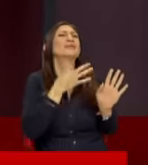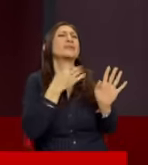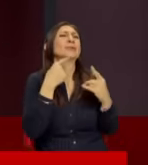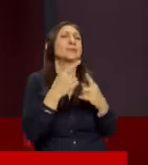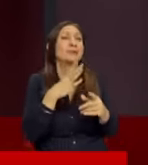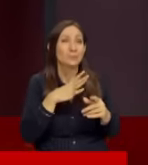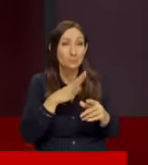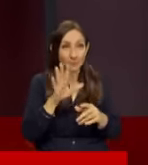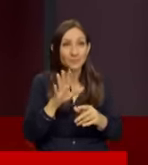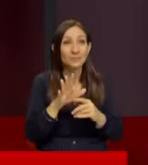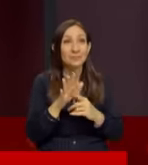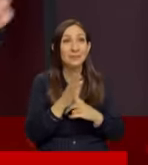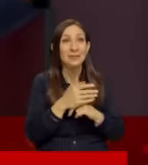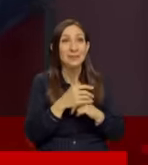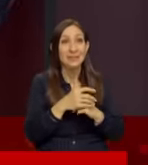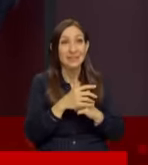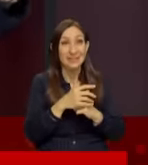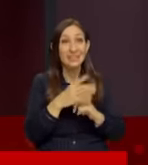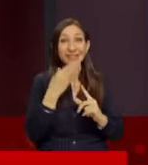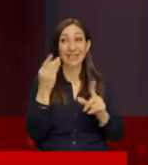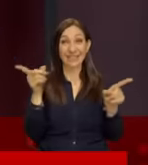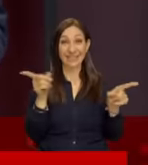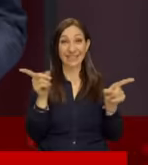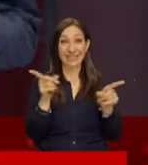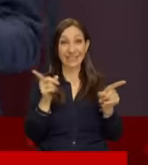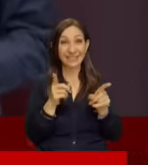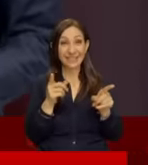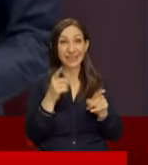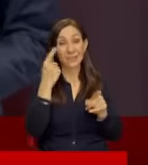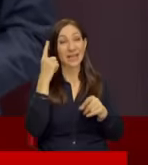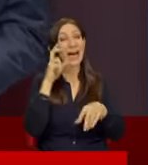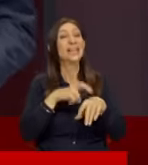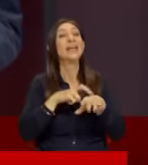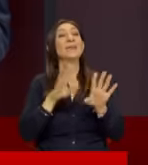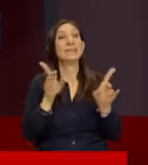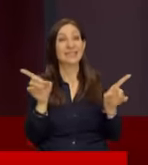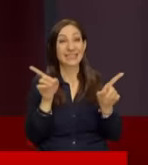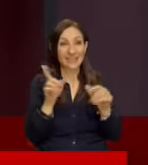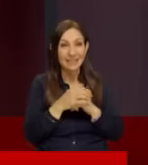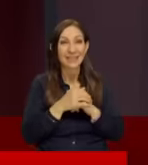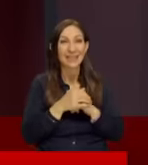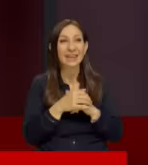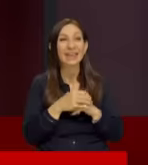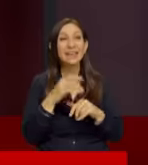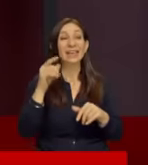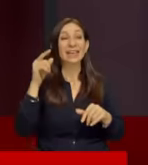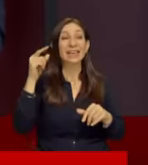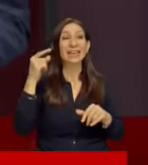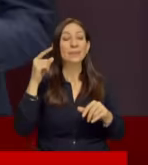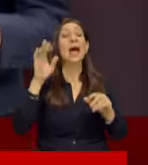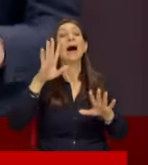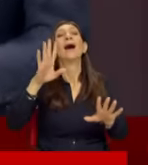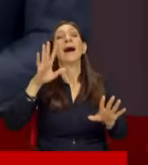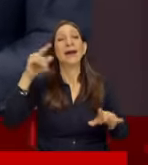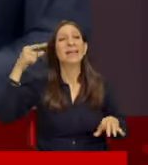anlatayım. Yine gençliğinizde şey yaparak belki siz hatırlamayabilirsiniz. Yıldırım Akbulut vardı